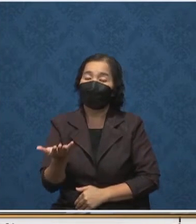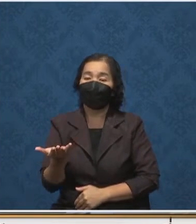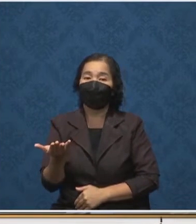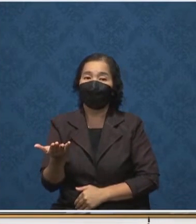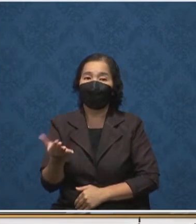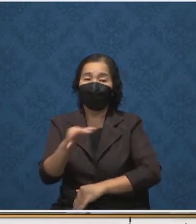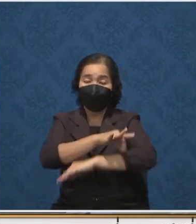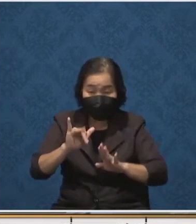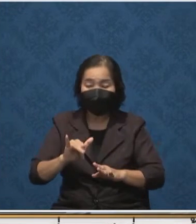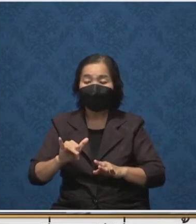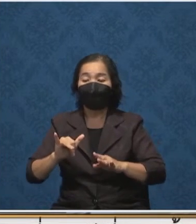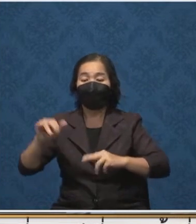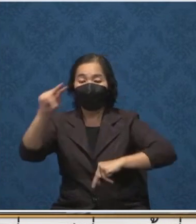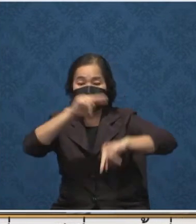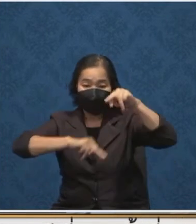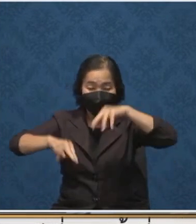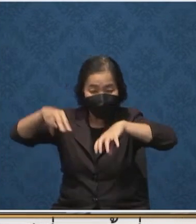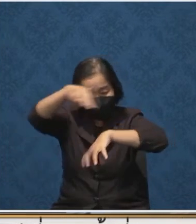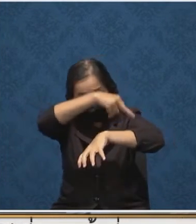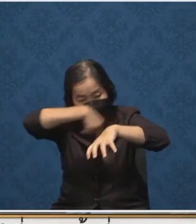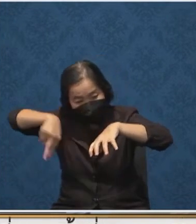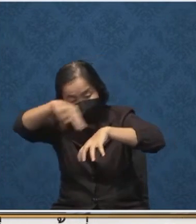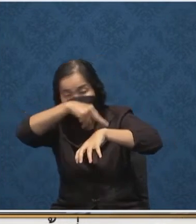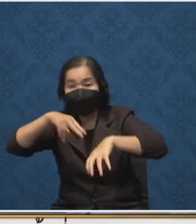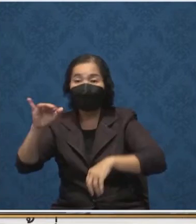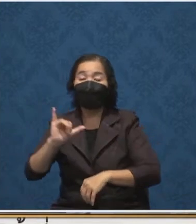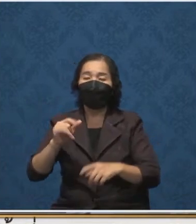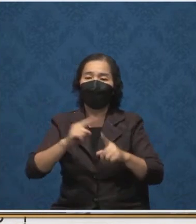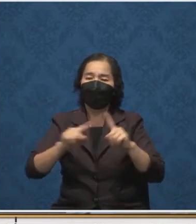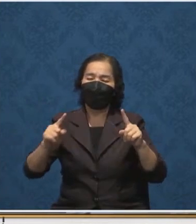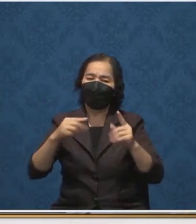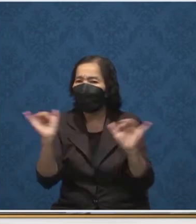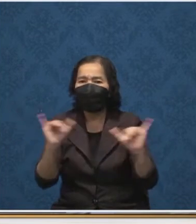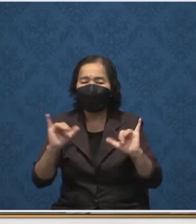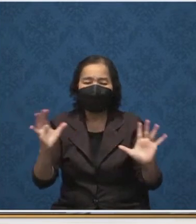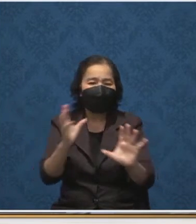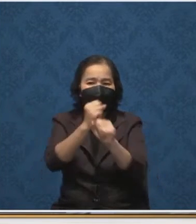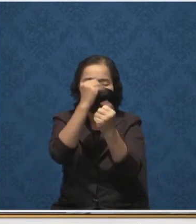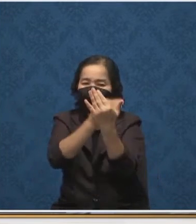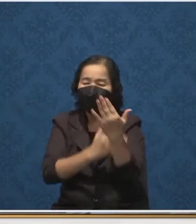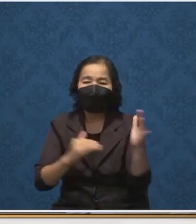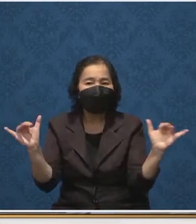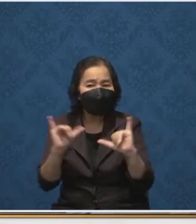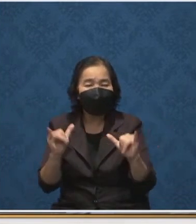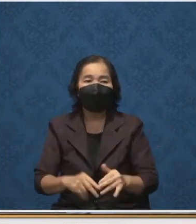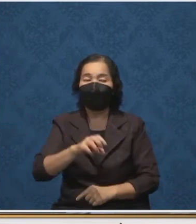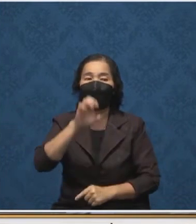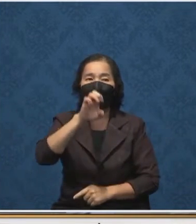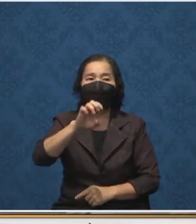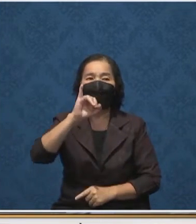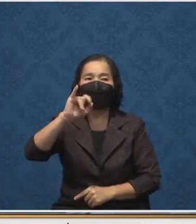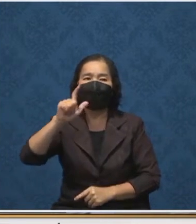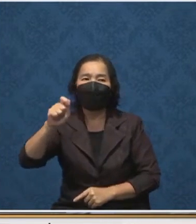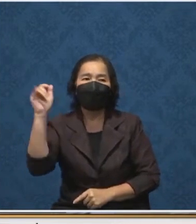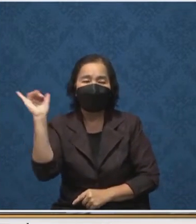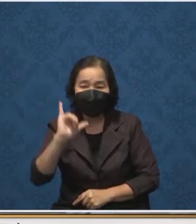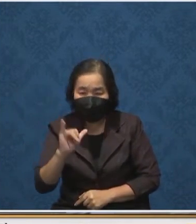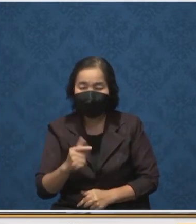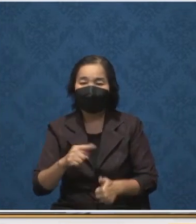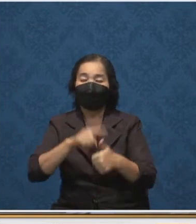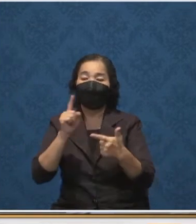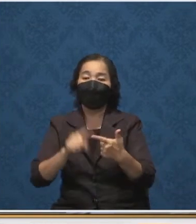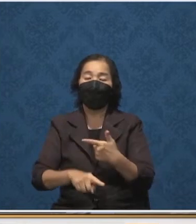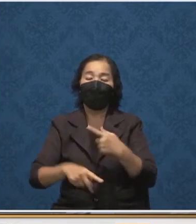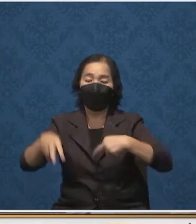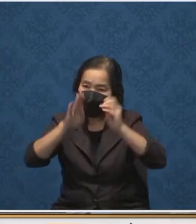แลังไม่ได้แ้แต่สำรวจ ยงไม่ได้แแต่ออกแบบ fit่ของบสรางแล้ว EIA ก็ยไมได้ทำสำรวจออกแบบนี่